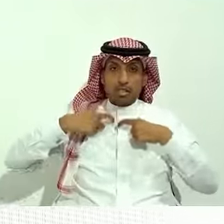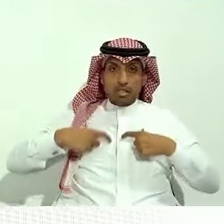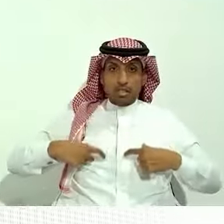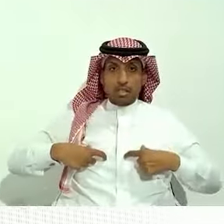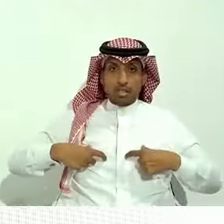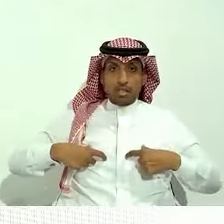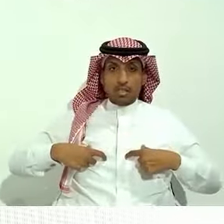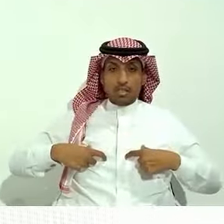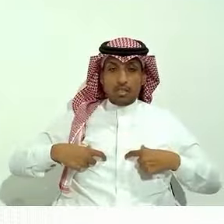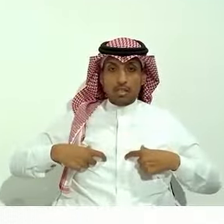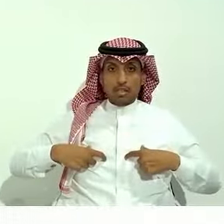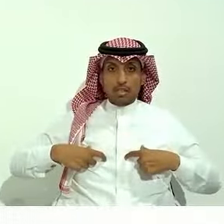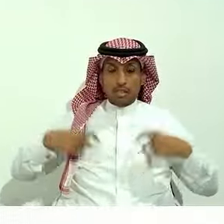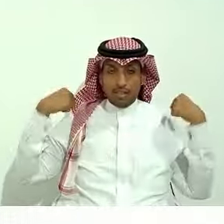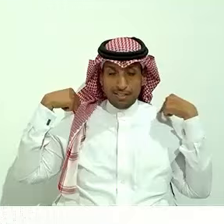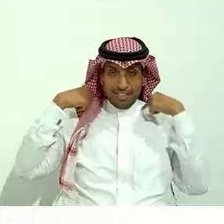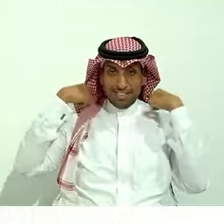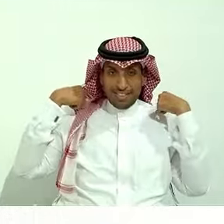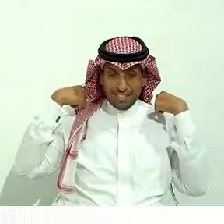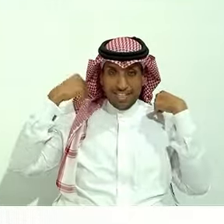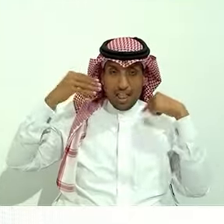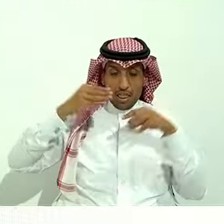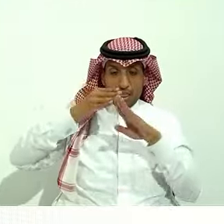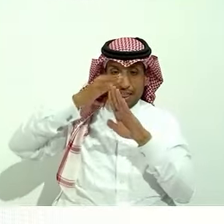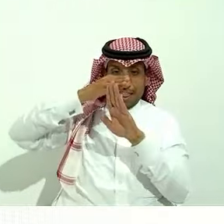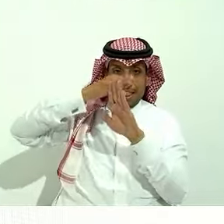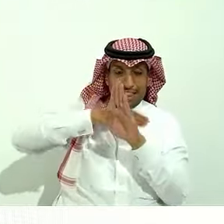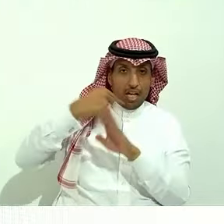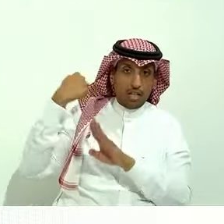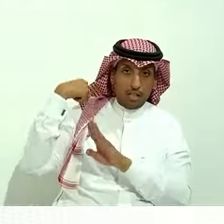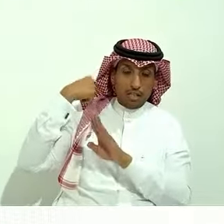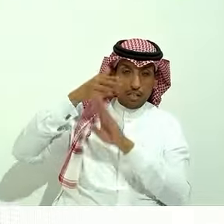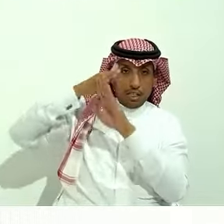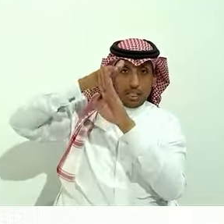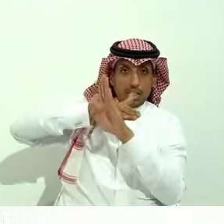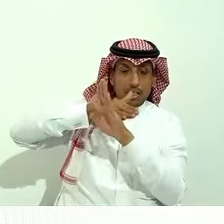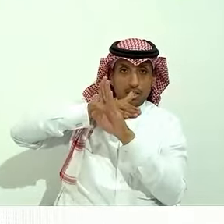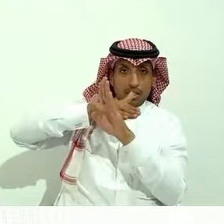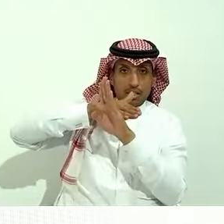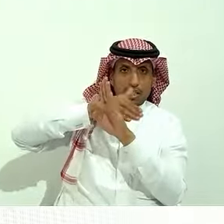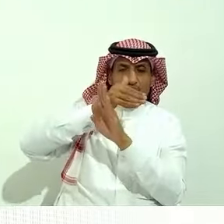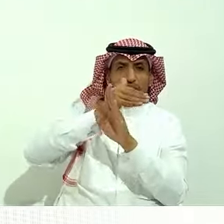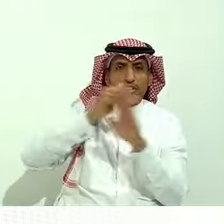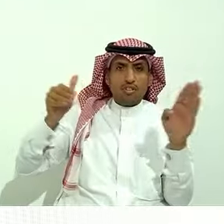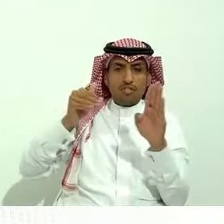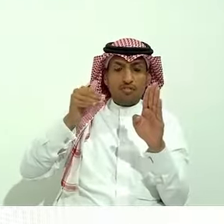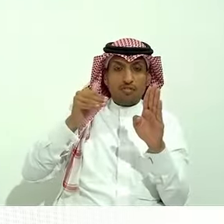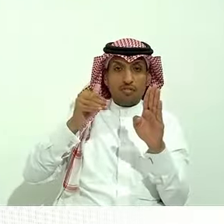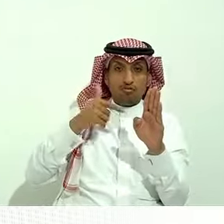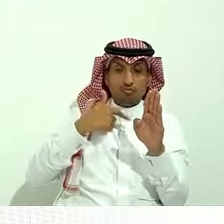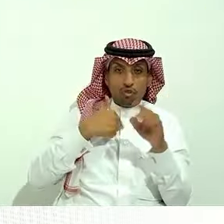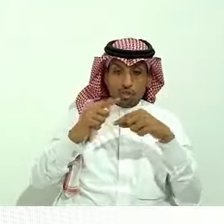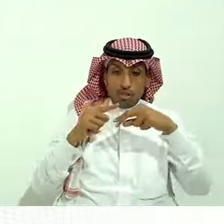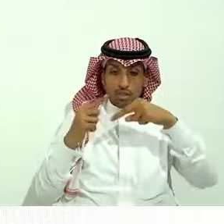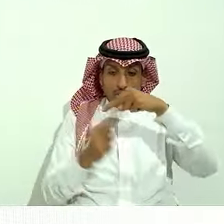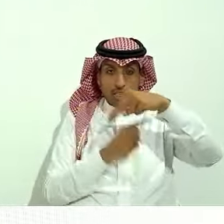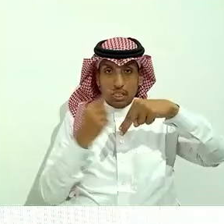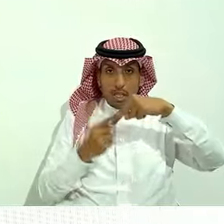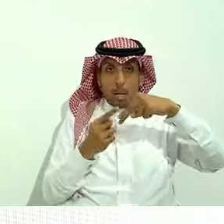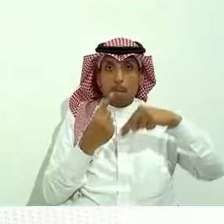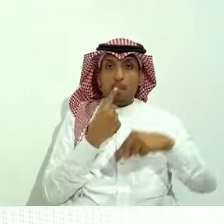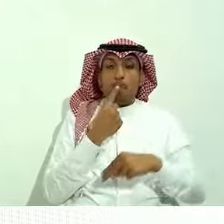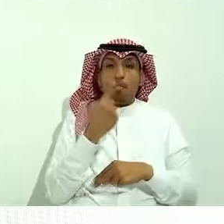خط الكتف، تنزل لتحت نص مسافة الذيل. إذا تبي الذيل فرضنا 100 سنتي